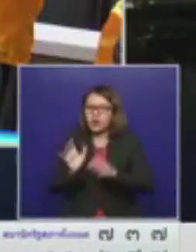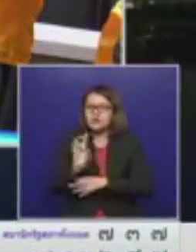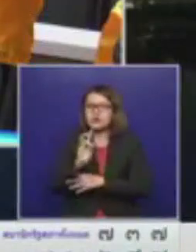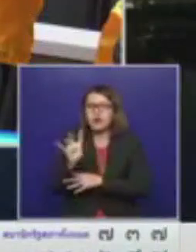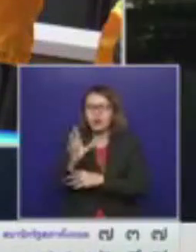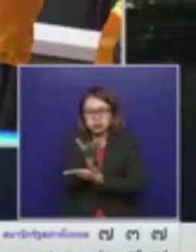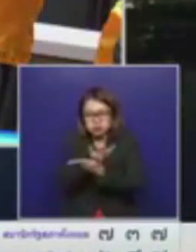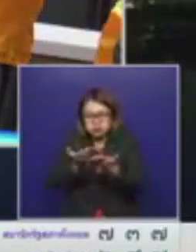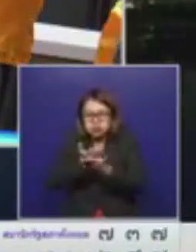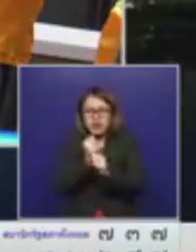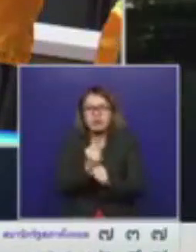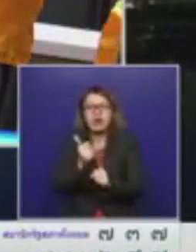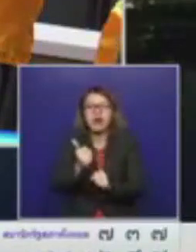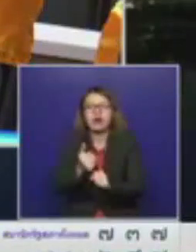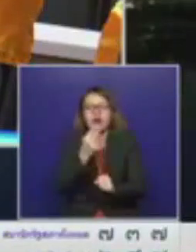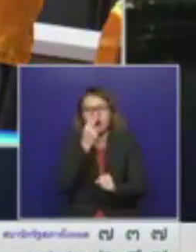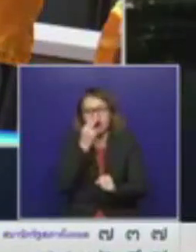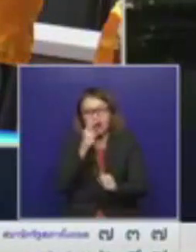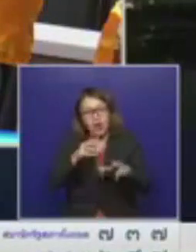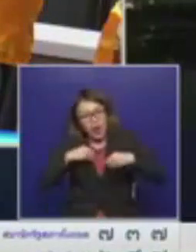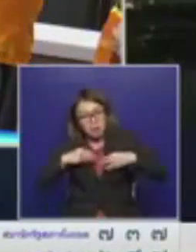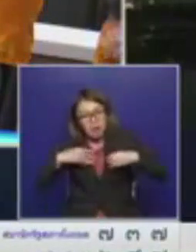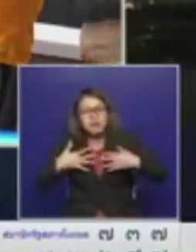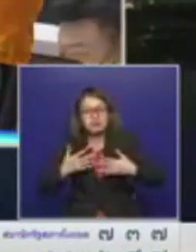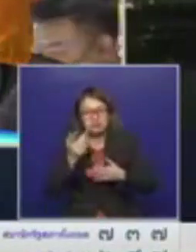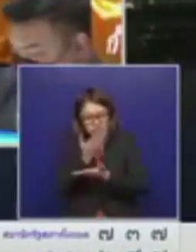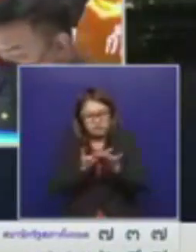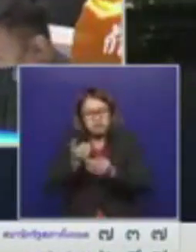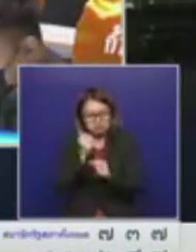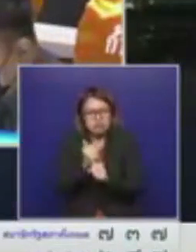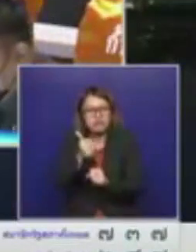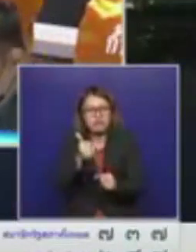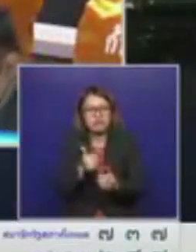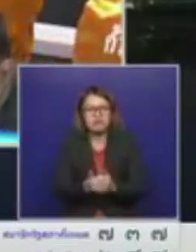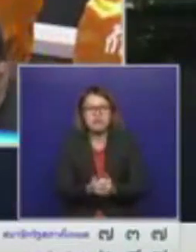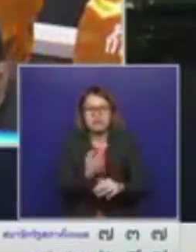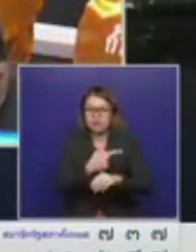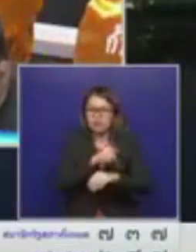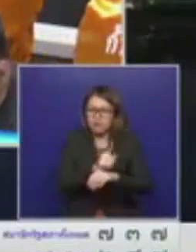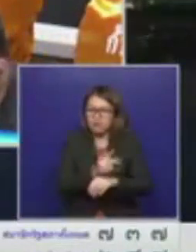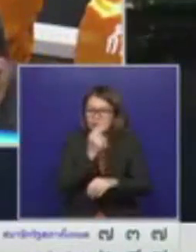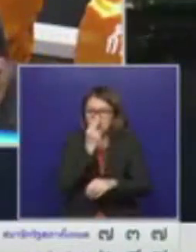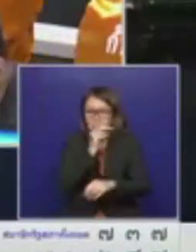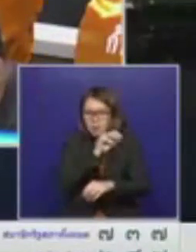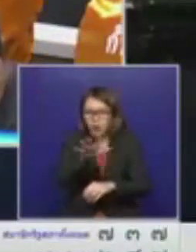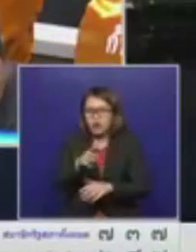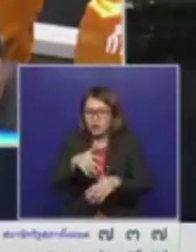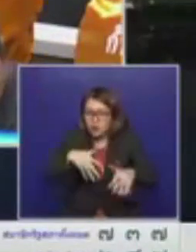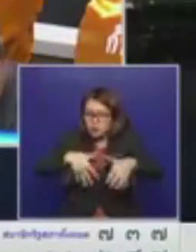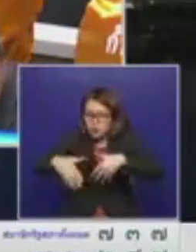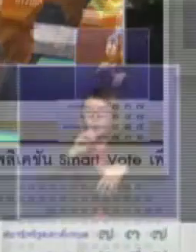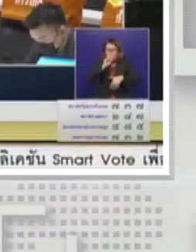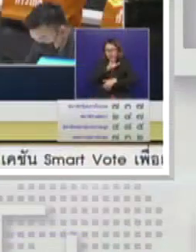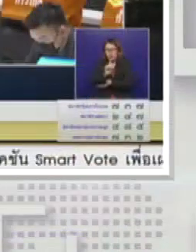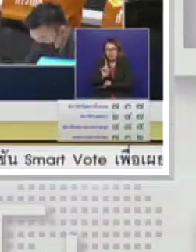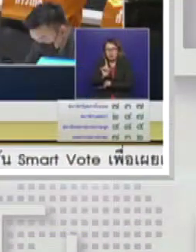ไม่ได้สร้างสรรค์อะไรให้บ้านเมืองเลยคุณเล่นเกมกูว่าไม่ทันเกมก็คุณเล่นเกมกันอยู่แล้วนะคุณต้องโทษฝ่ายค้านว่าเขาไม่หนาไม่แข็งไม่แกร่ง